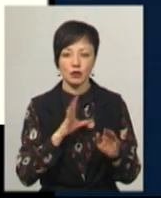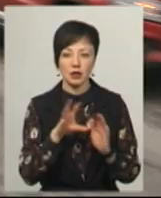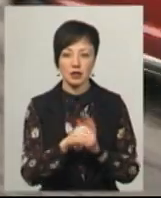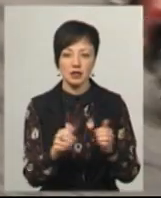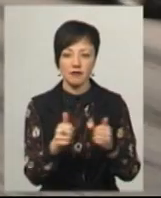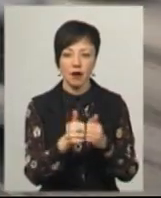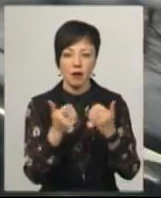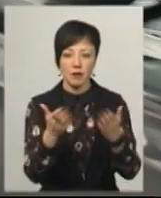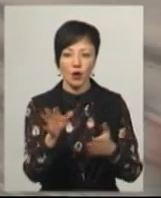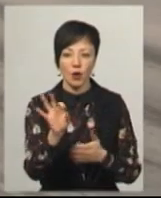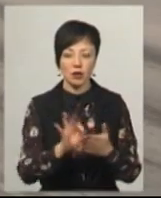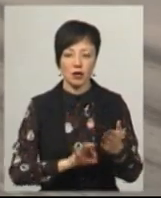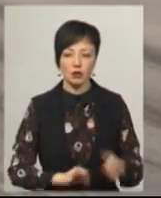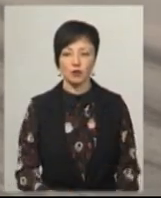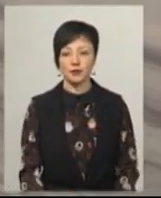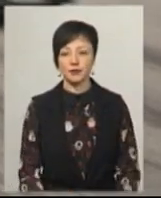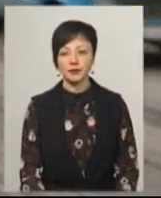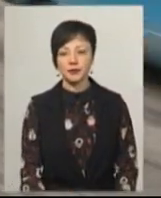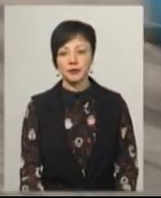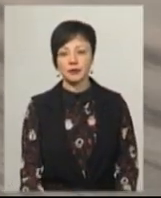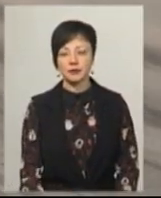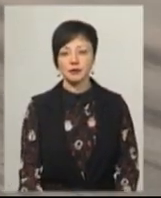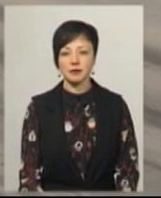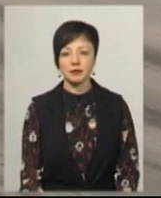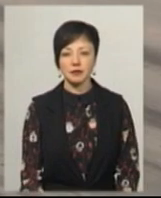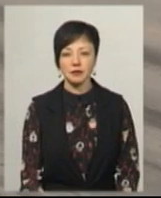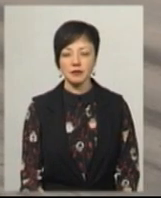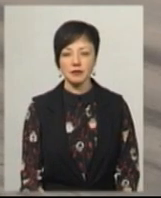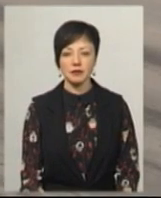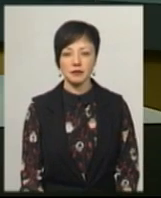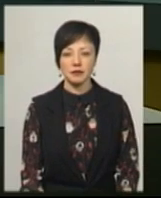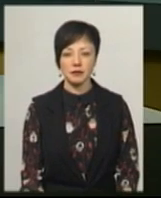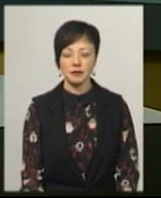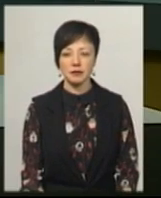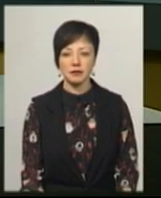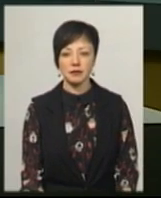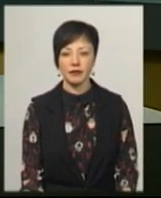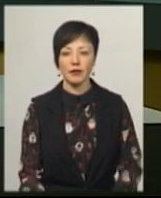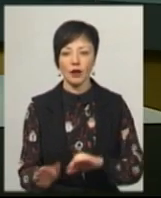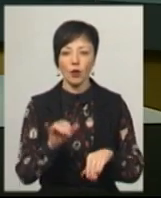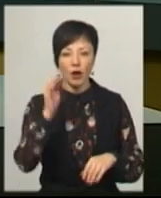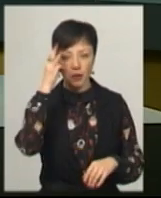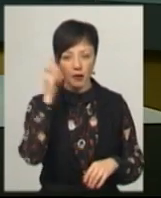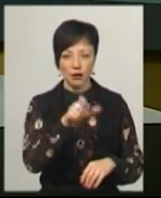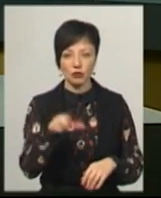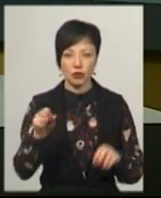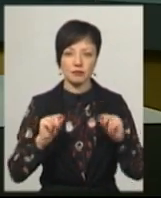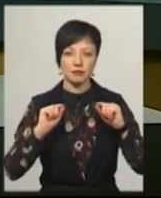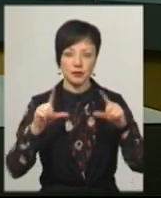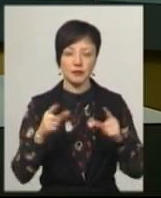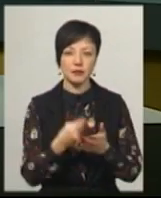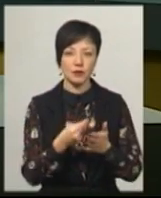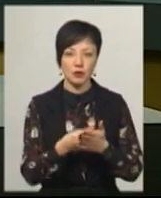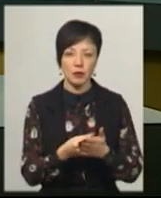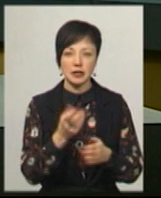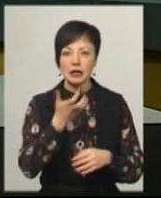вами одразу. Катерина Шевчук, Юрій Чорний. Новини на Суспільному. Хмельницький. У хмельничан зросла сума в платіжках за